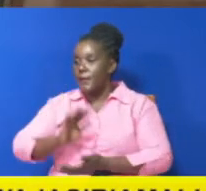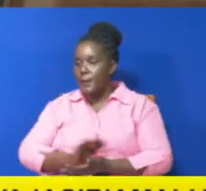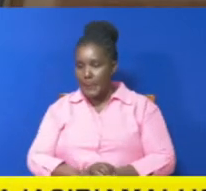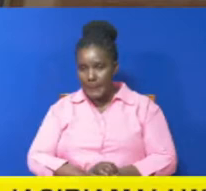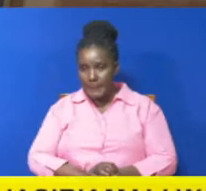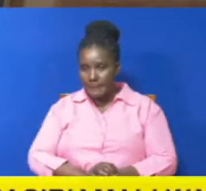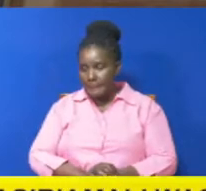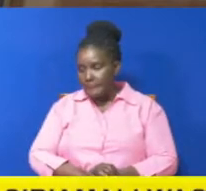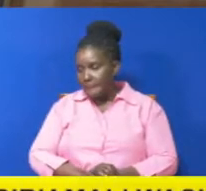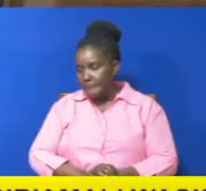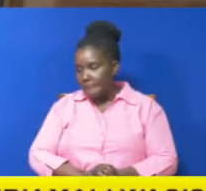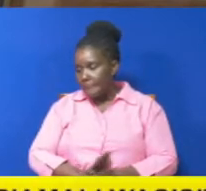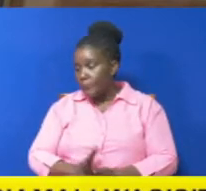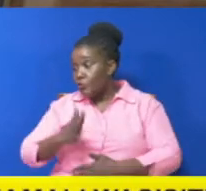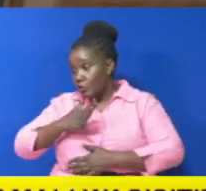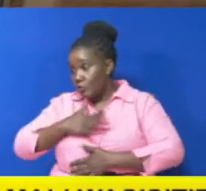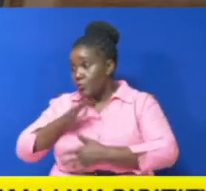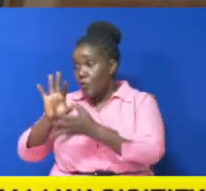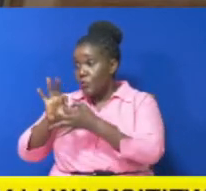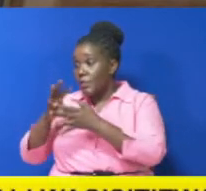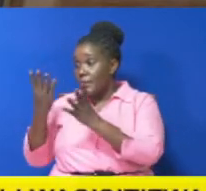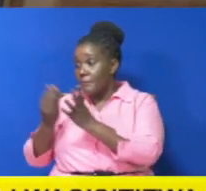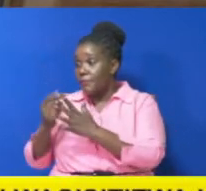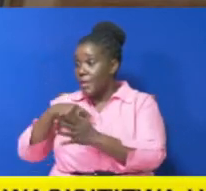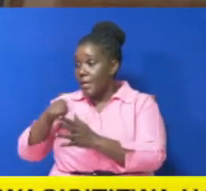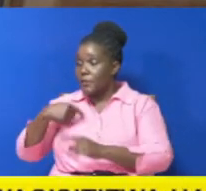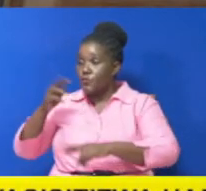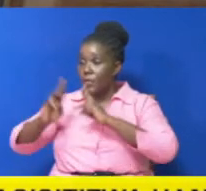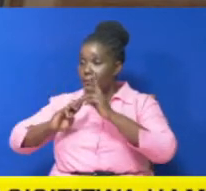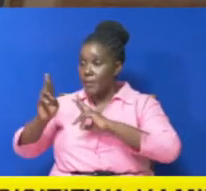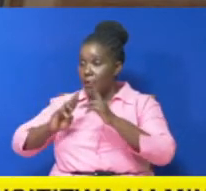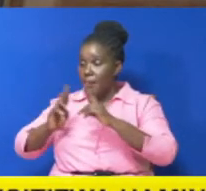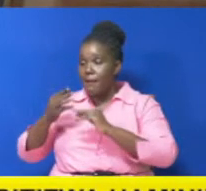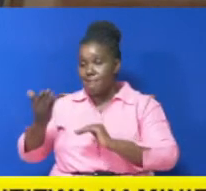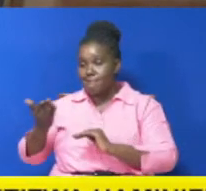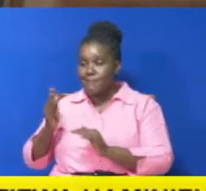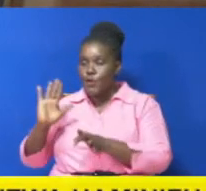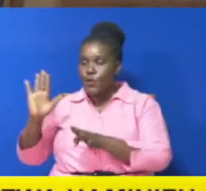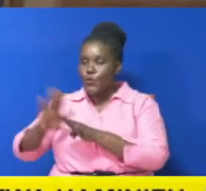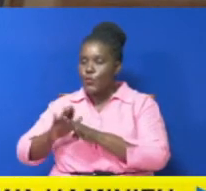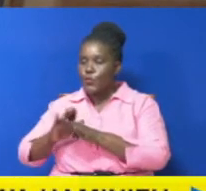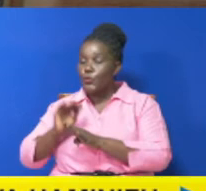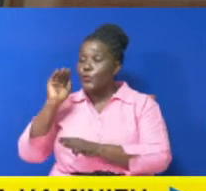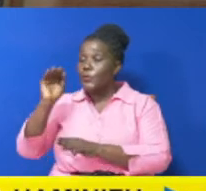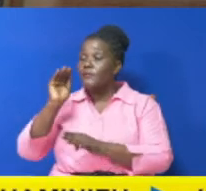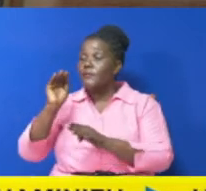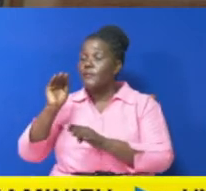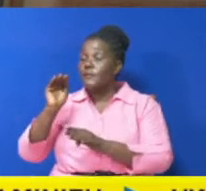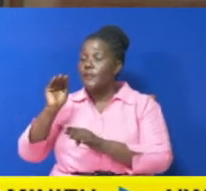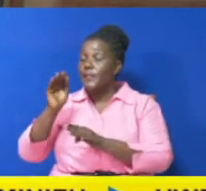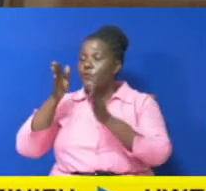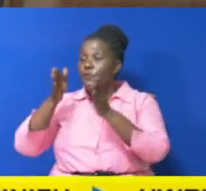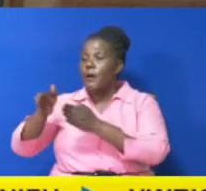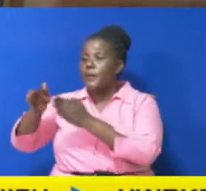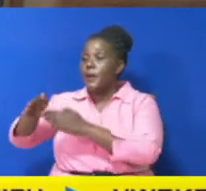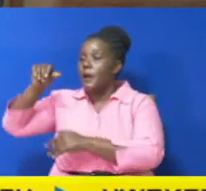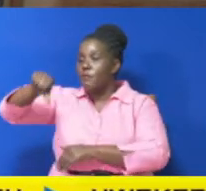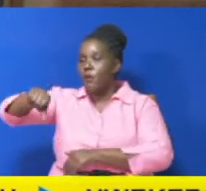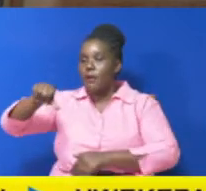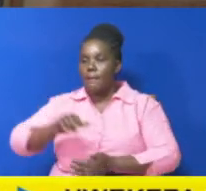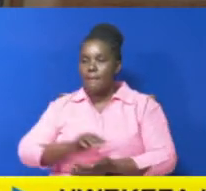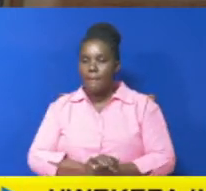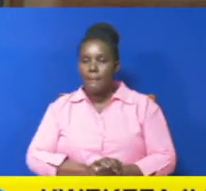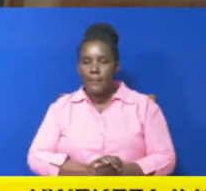sana Edwin kwa kushiriki nasi katika mjadala huu ambao umehusiana na usafirishaji haramu wa